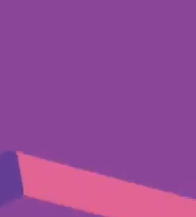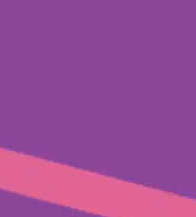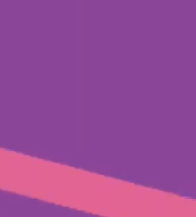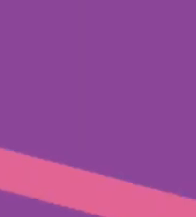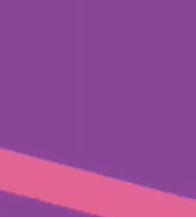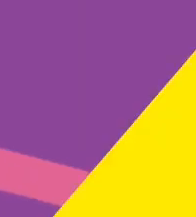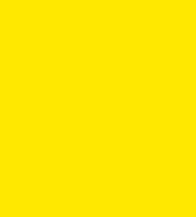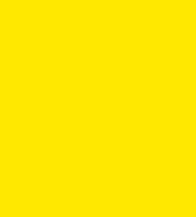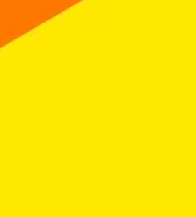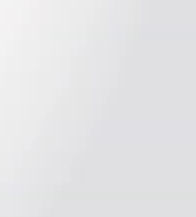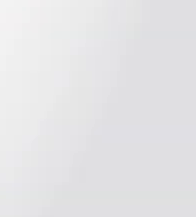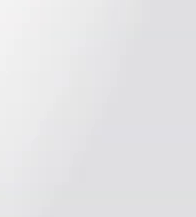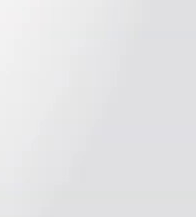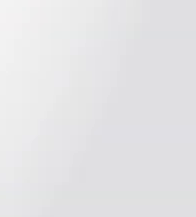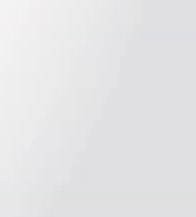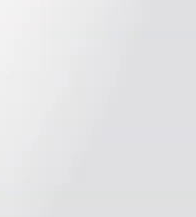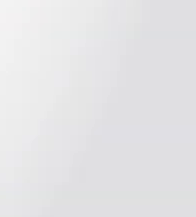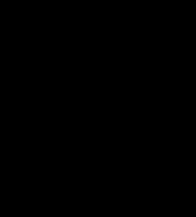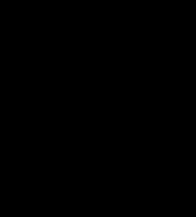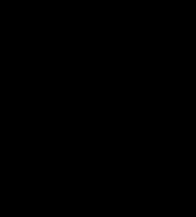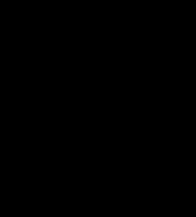2022 Didik TV